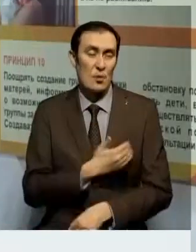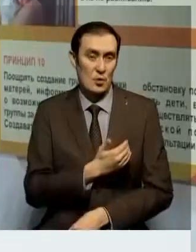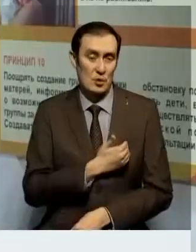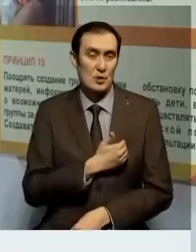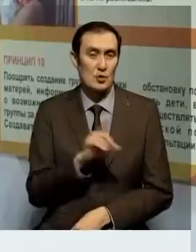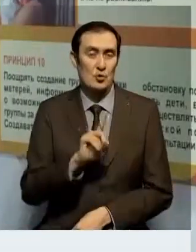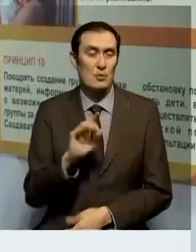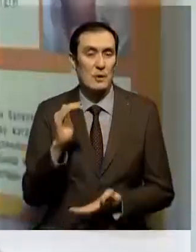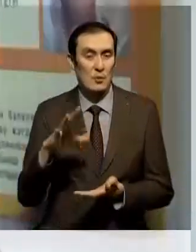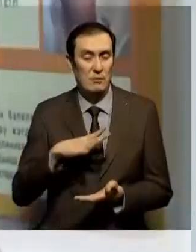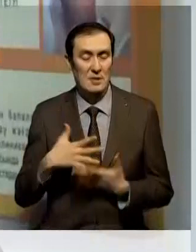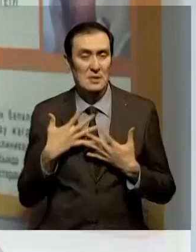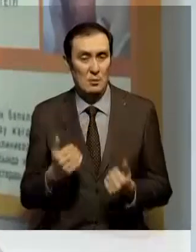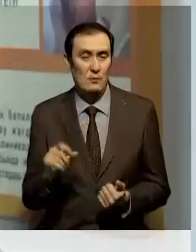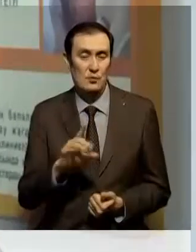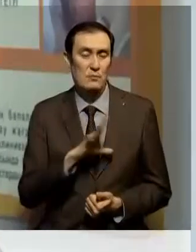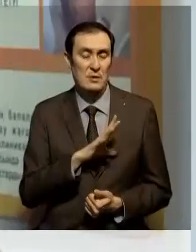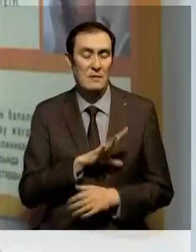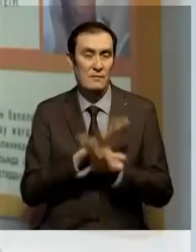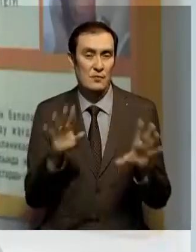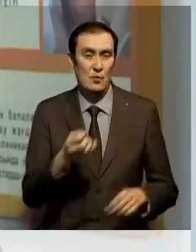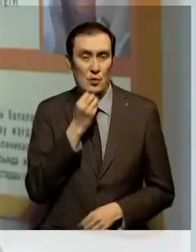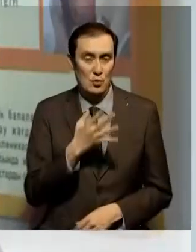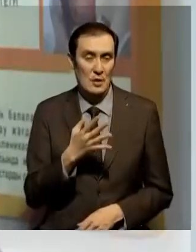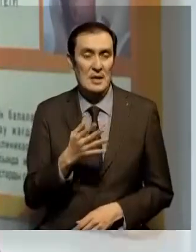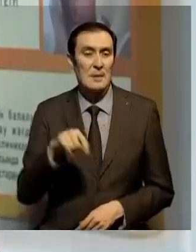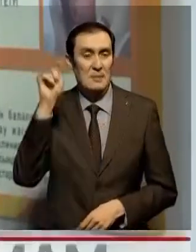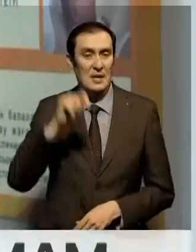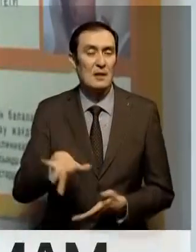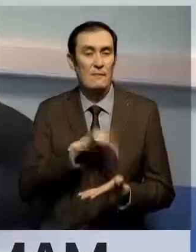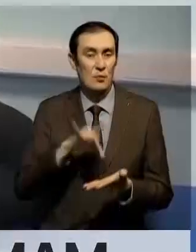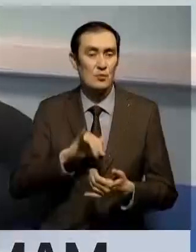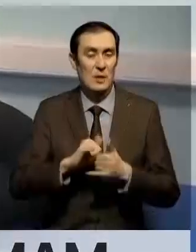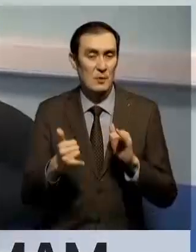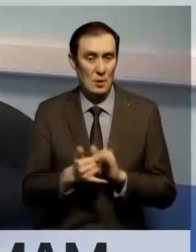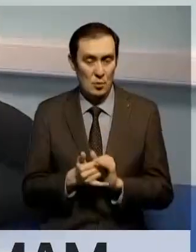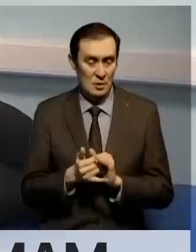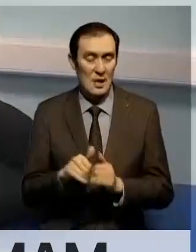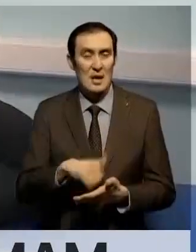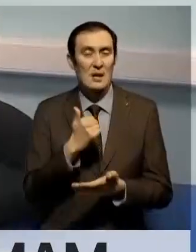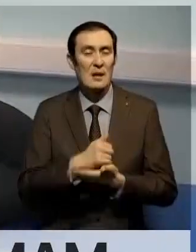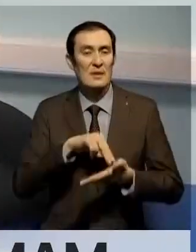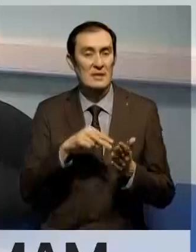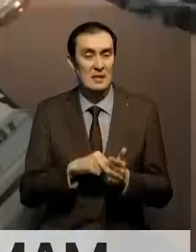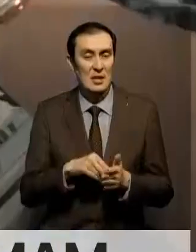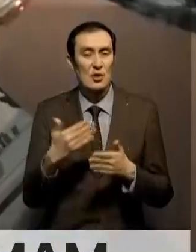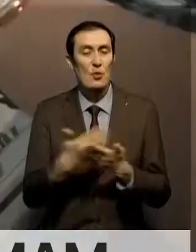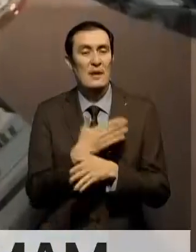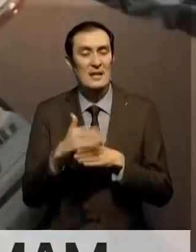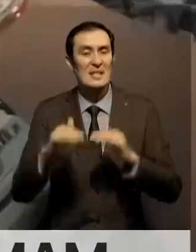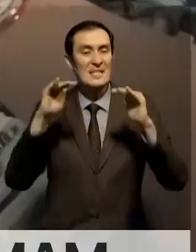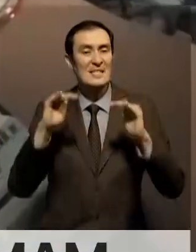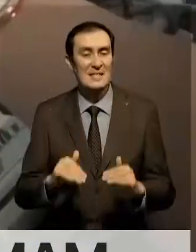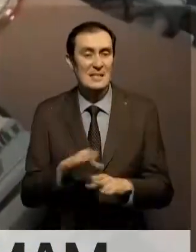чтобы ребенок был здоров все было хорошо специально приехала в усть-каменогорск Главная задача снизить младенческую